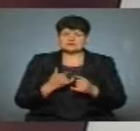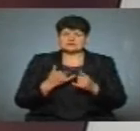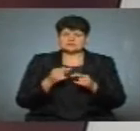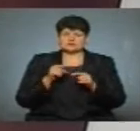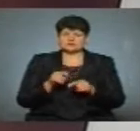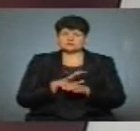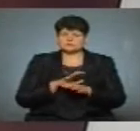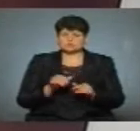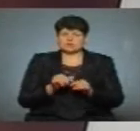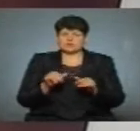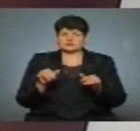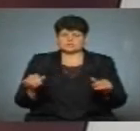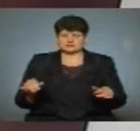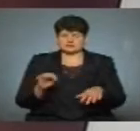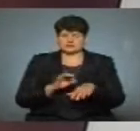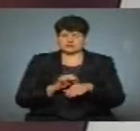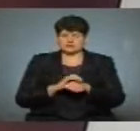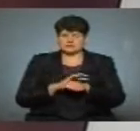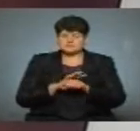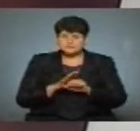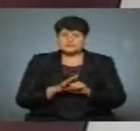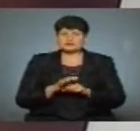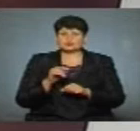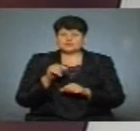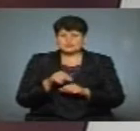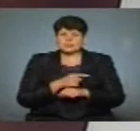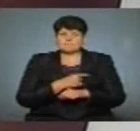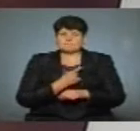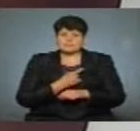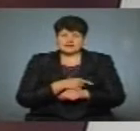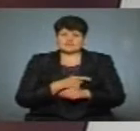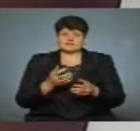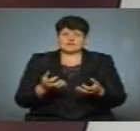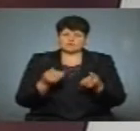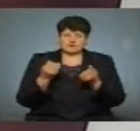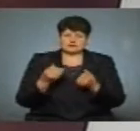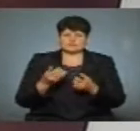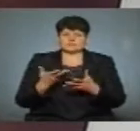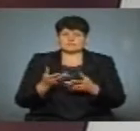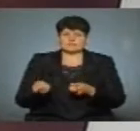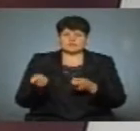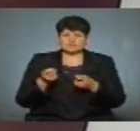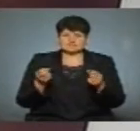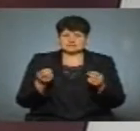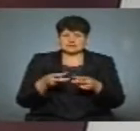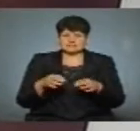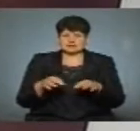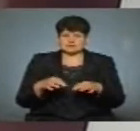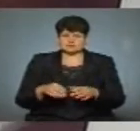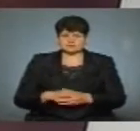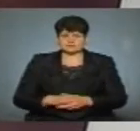запобігання поширення коронавірусу. Тоді медиків, рятувальників, поліцейських, комунальників перевозили спецтранспортом із